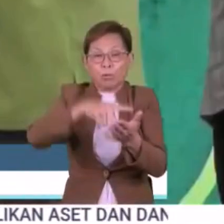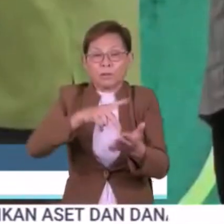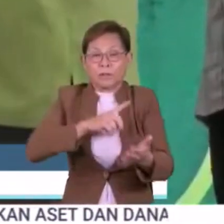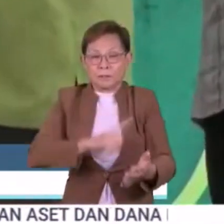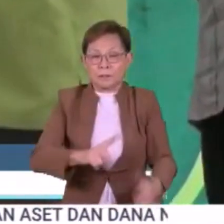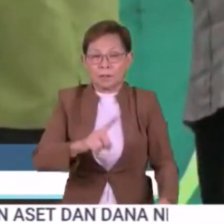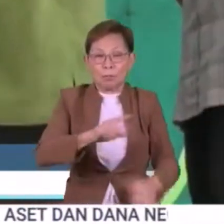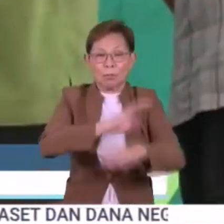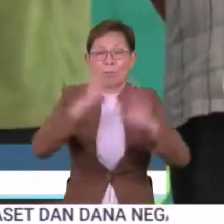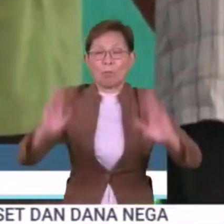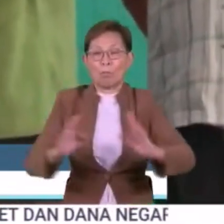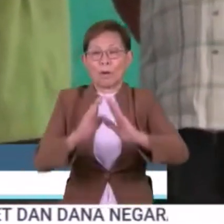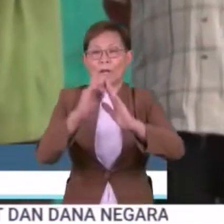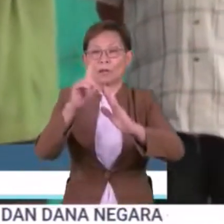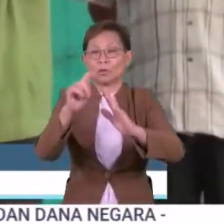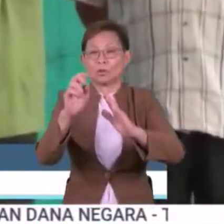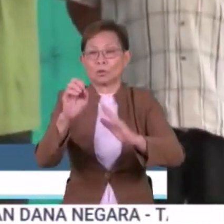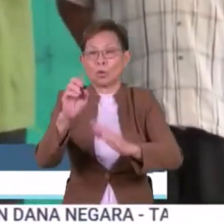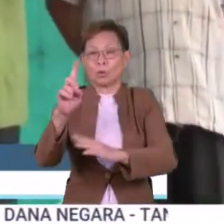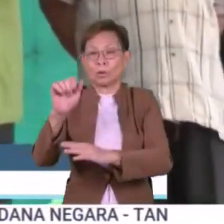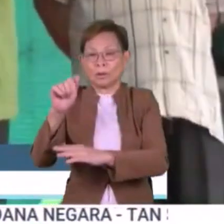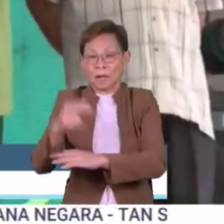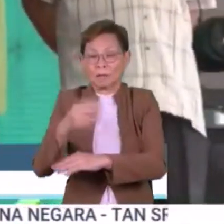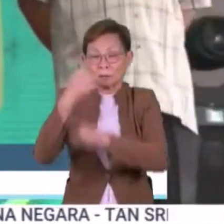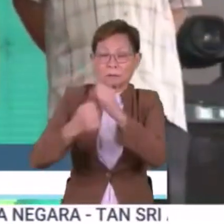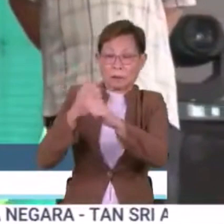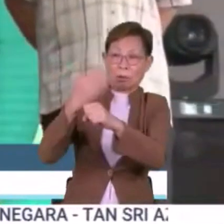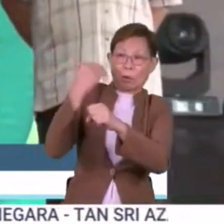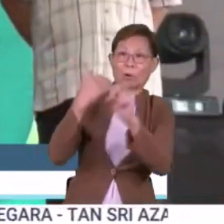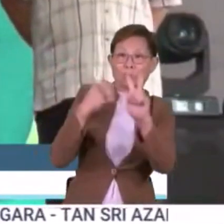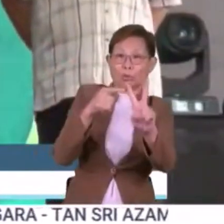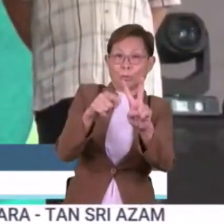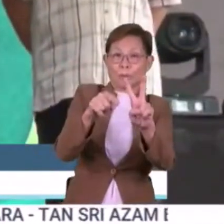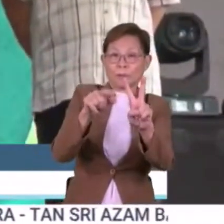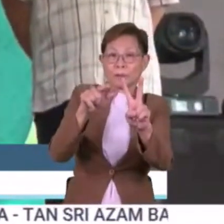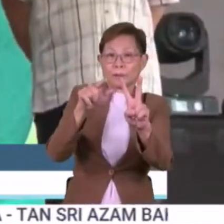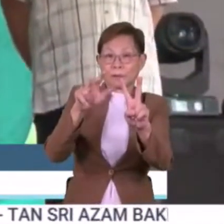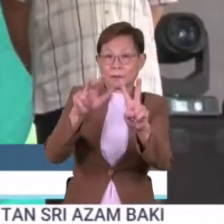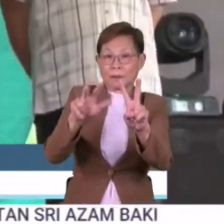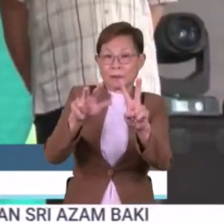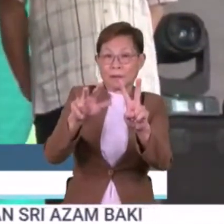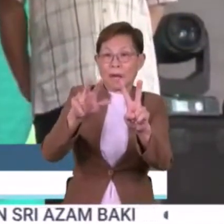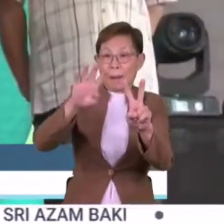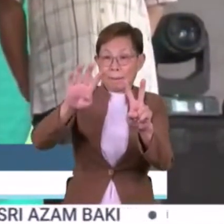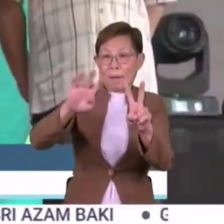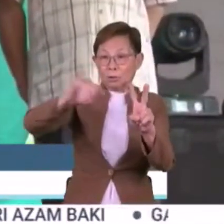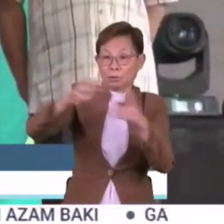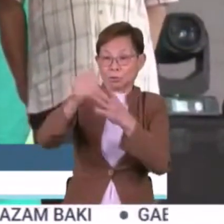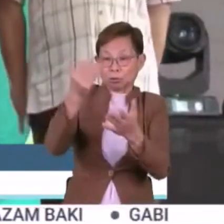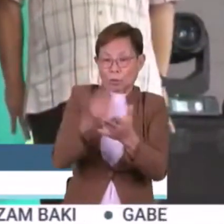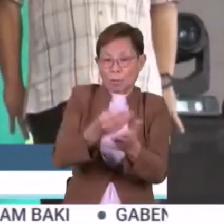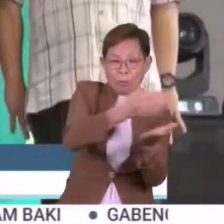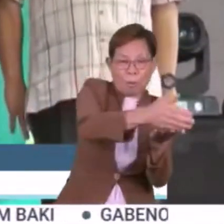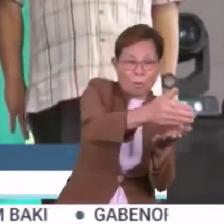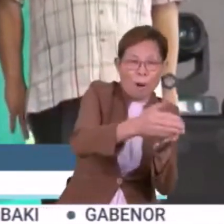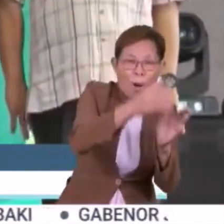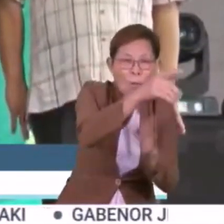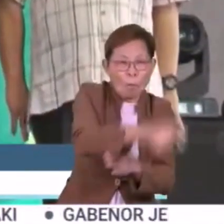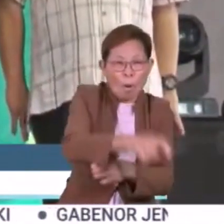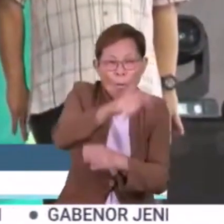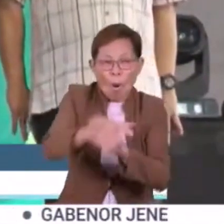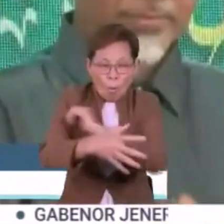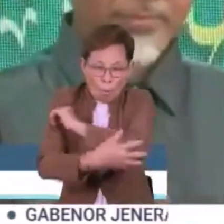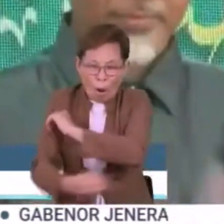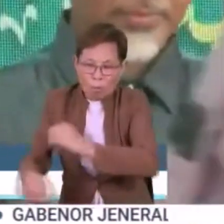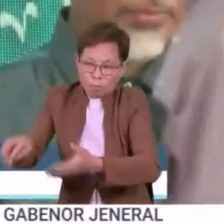Pala. Tahun lalu, kutipan fidyah berjumlah RM2.34 juta telah diagihkan kepada fakir miskin